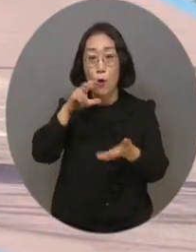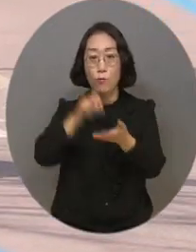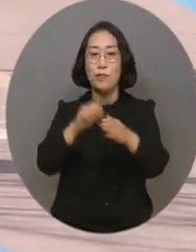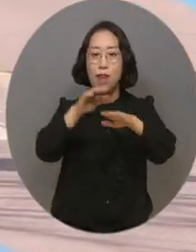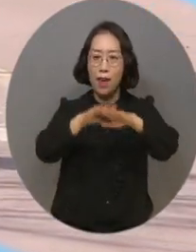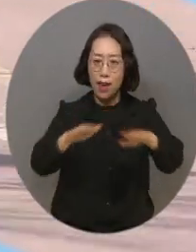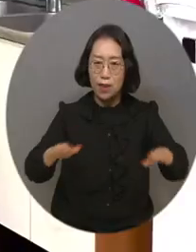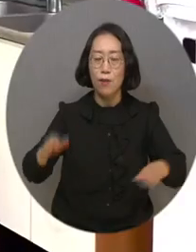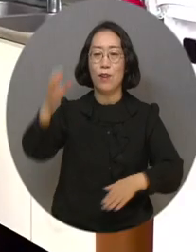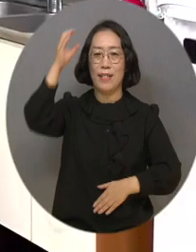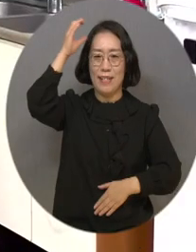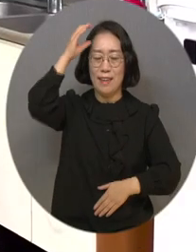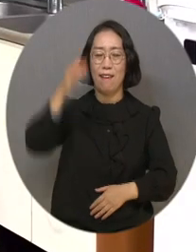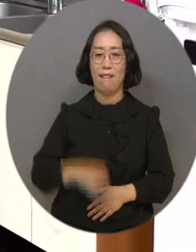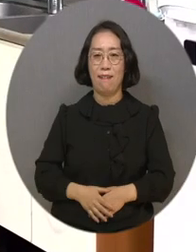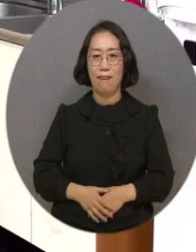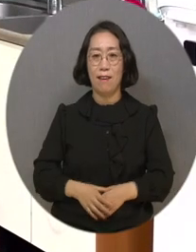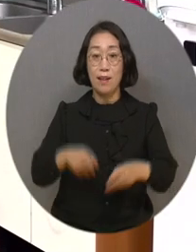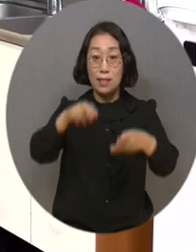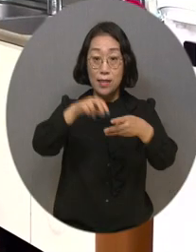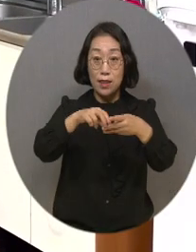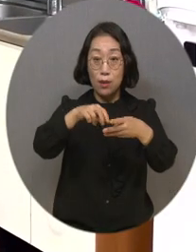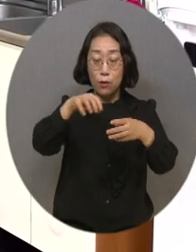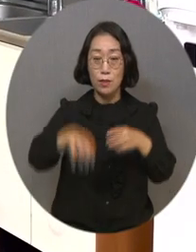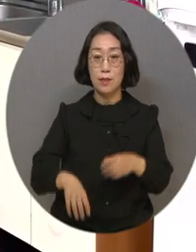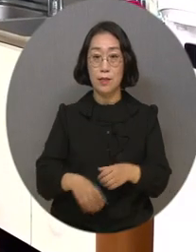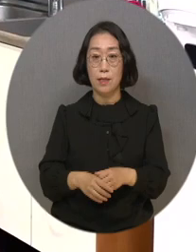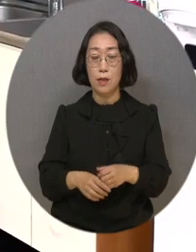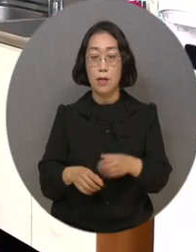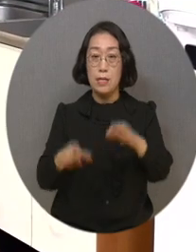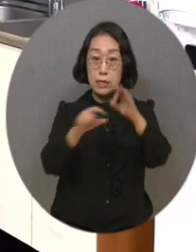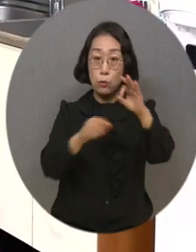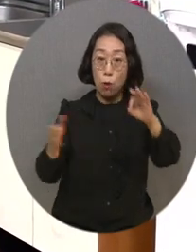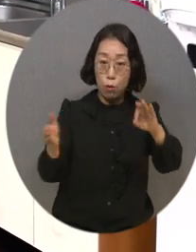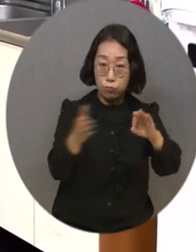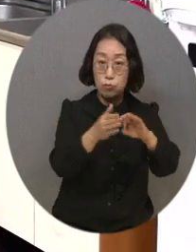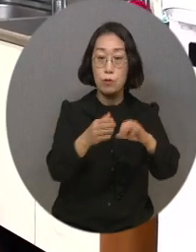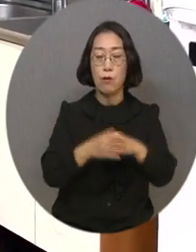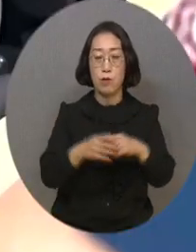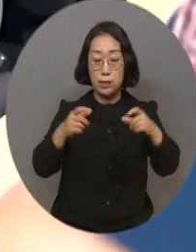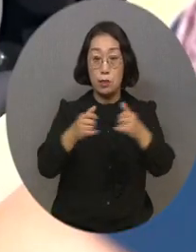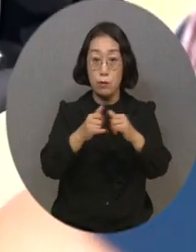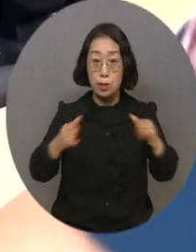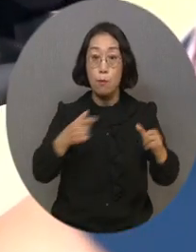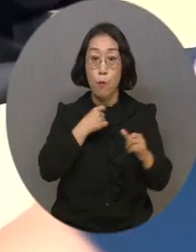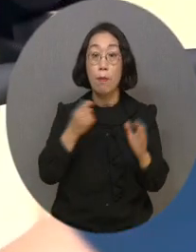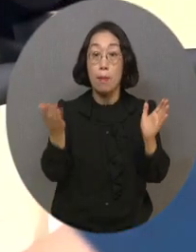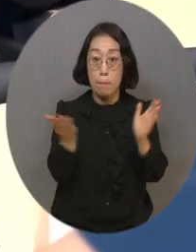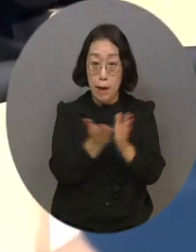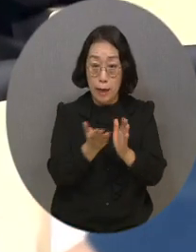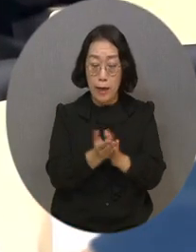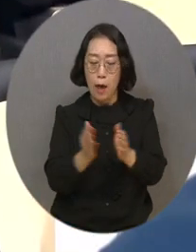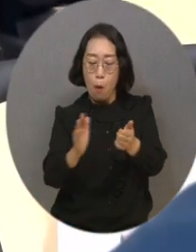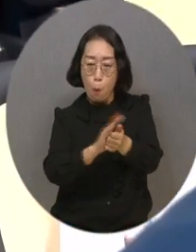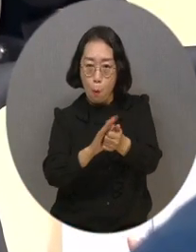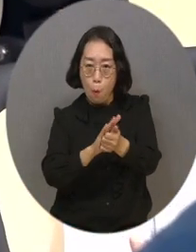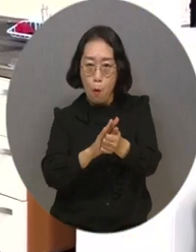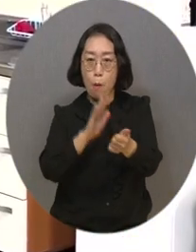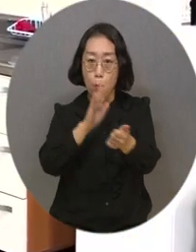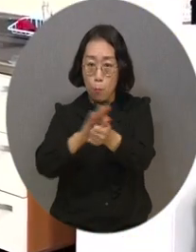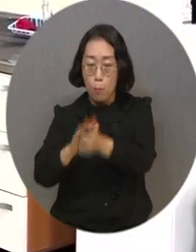기대됩니다. 센터는 이달부터 지역사회 장애인의 보건의료 필요에 맞춰 맞춤형 서비스를